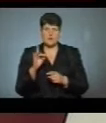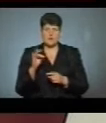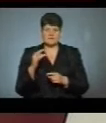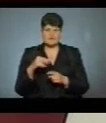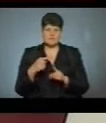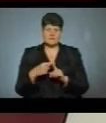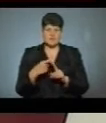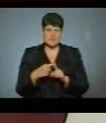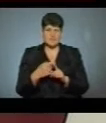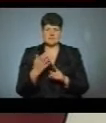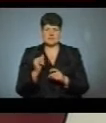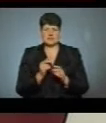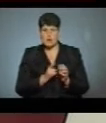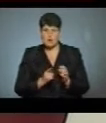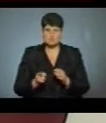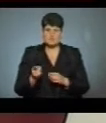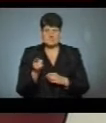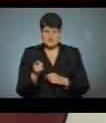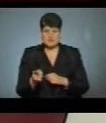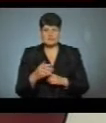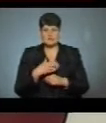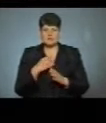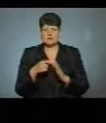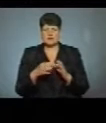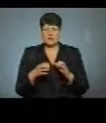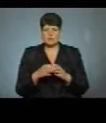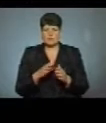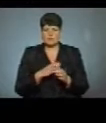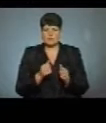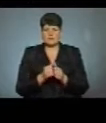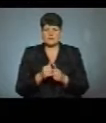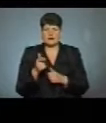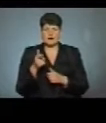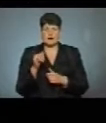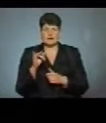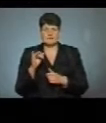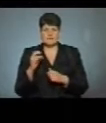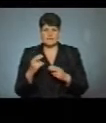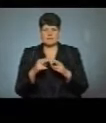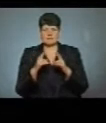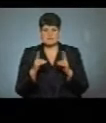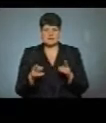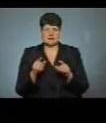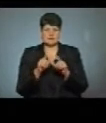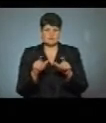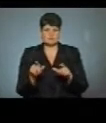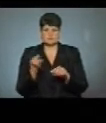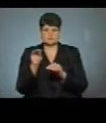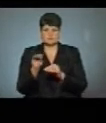вулиці Текстильній на об'їзну. Наша знімальна група сьогодні була поблизу Гаївського мосту, там постів немає.